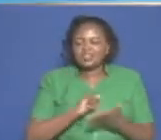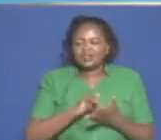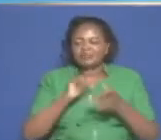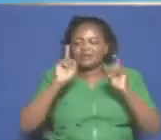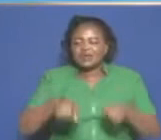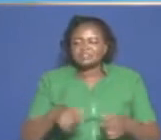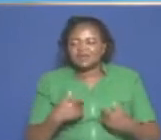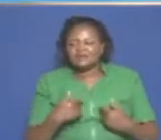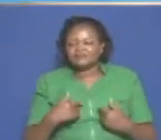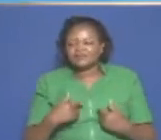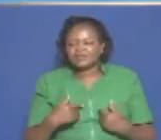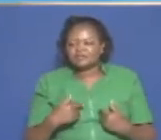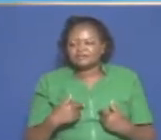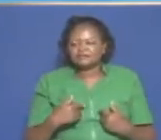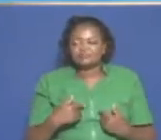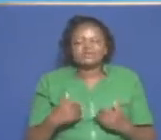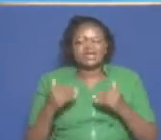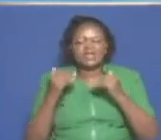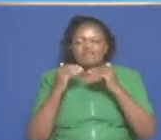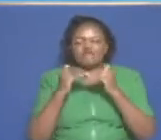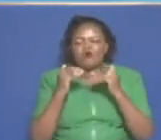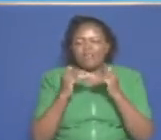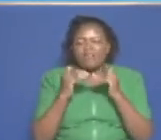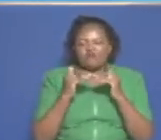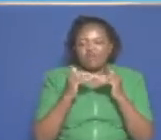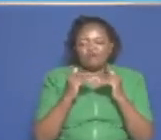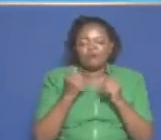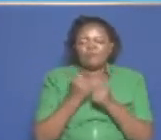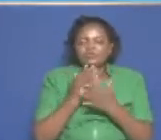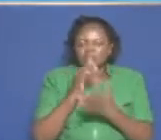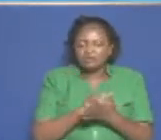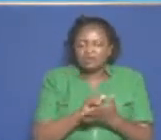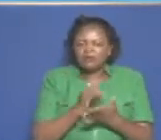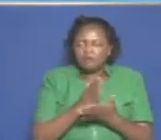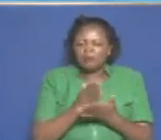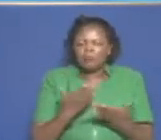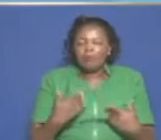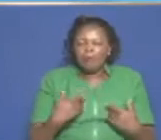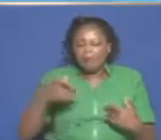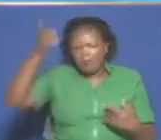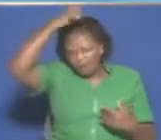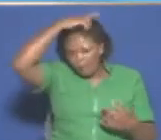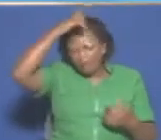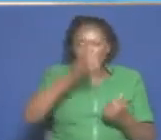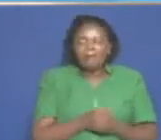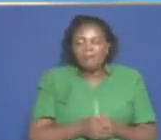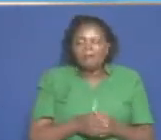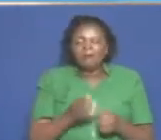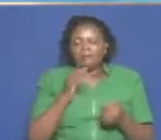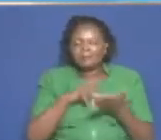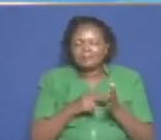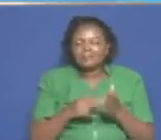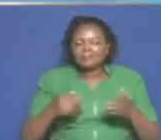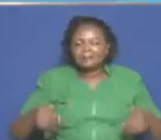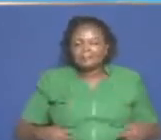na kiwango fulani, levels, kukue tuhakikishe kwamba angalau wakue na shahada. Kwa hivyo viongozi changa wale ambao wametoka